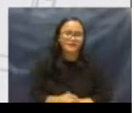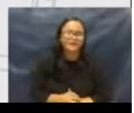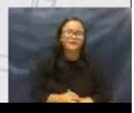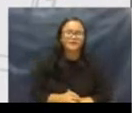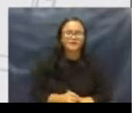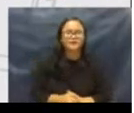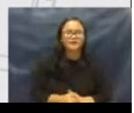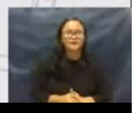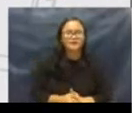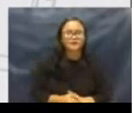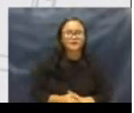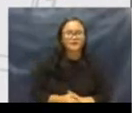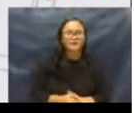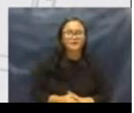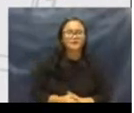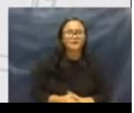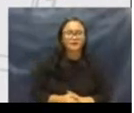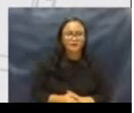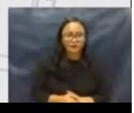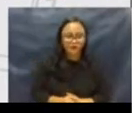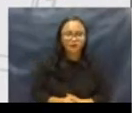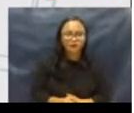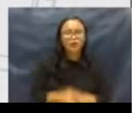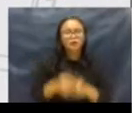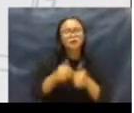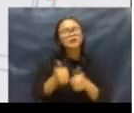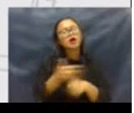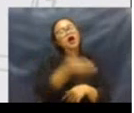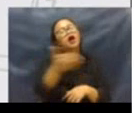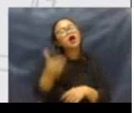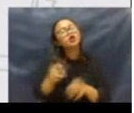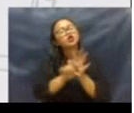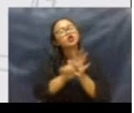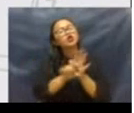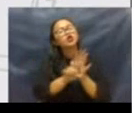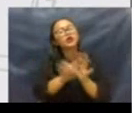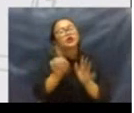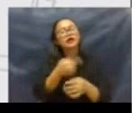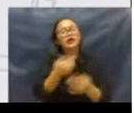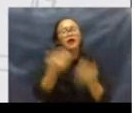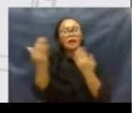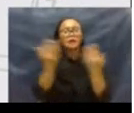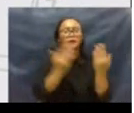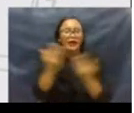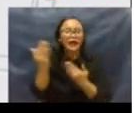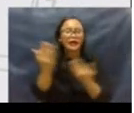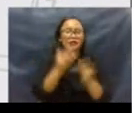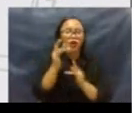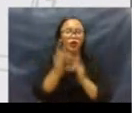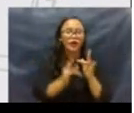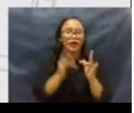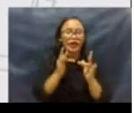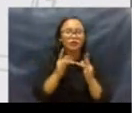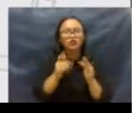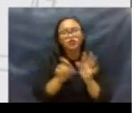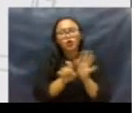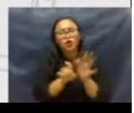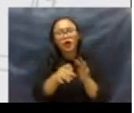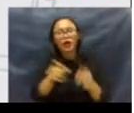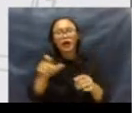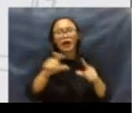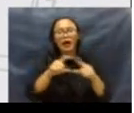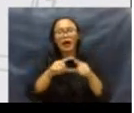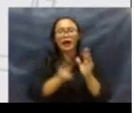Ini Bapak contohkan buat di misalnya aplikasi-aplikasi online, contohnya saya buat di aplikasi Kaspa, kemudian terbitkan di